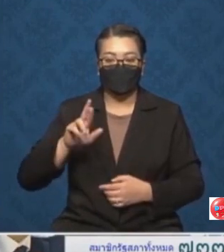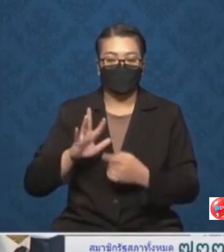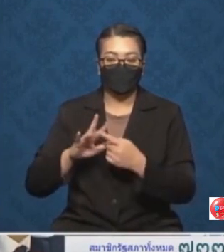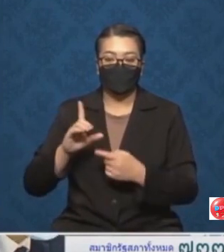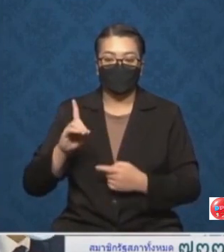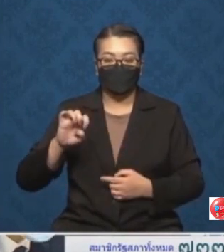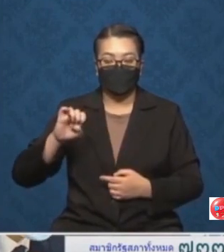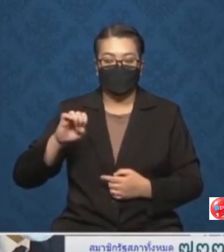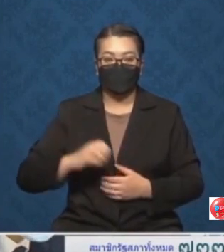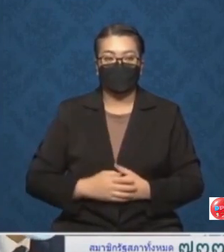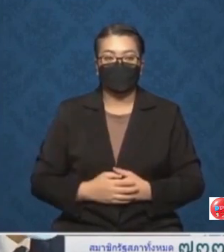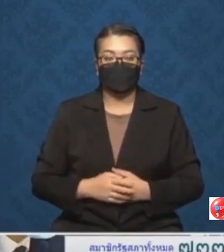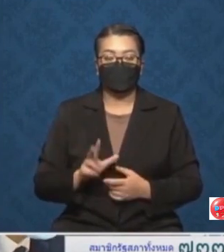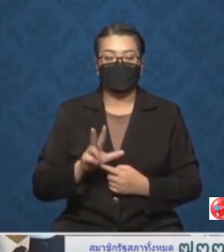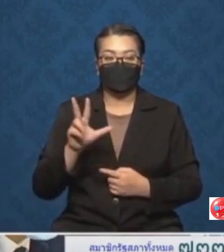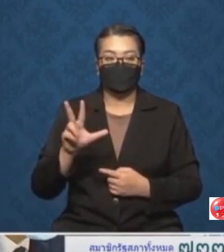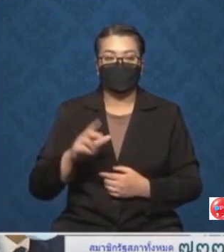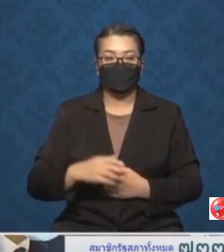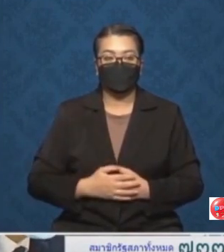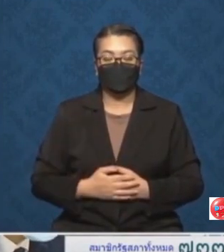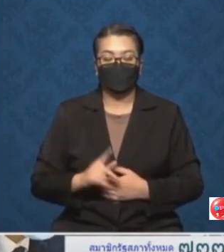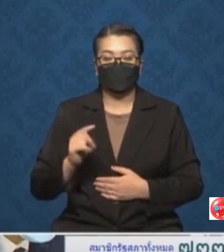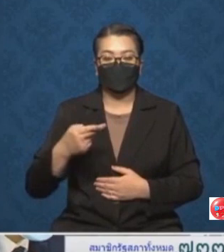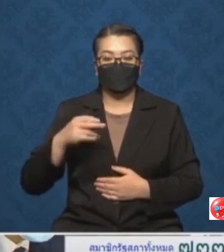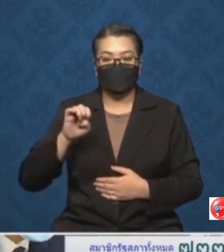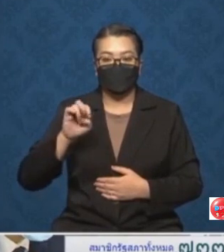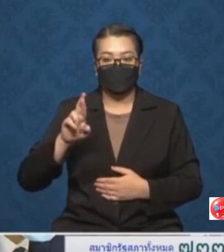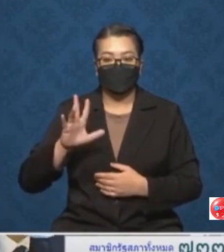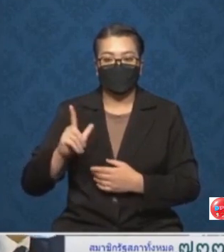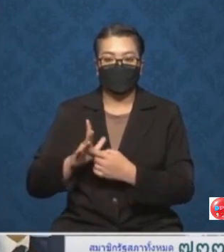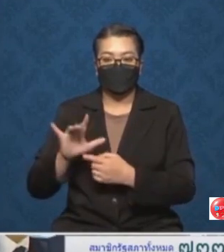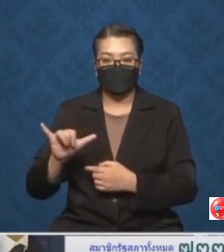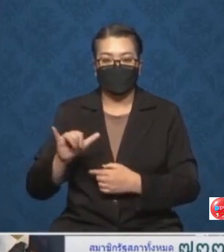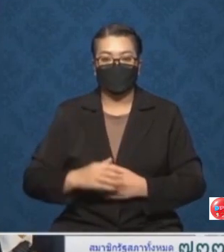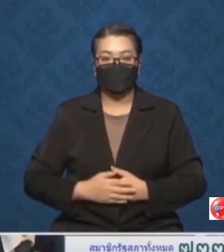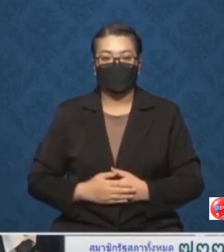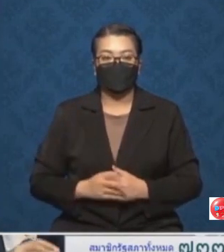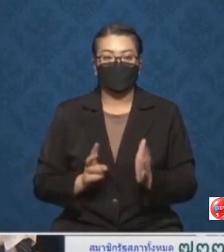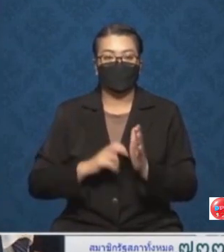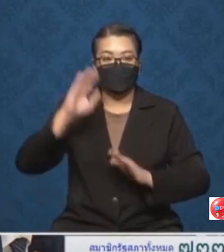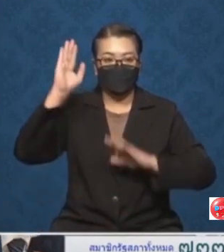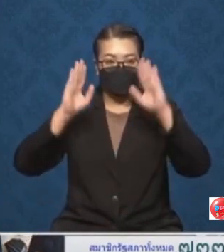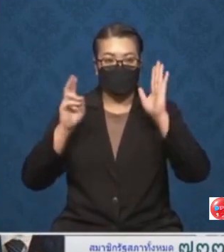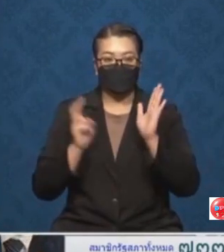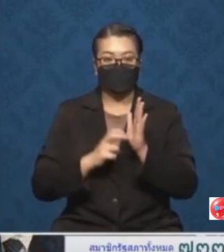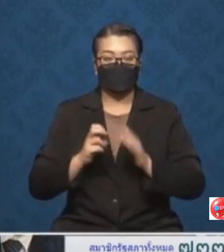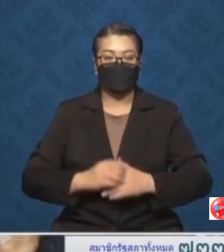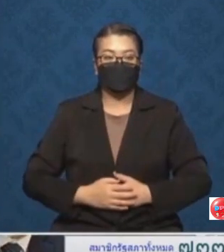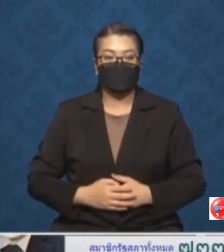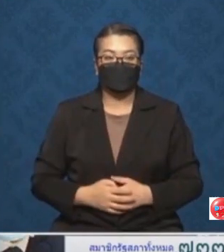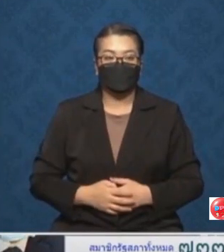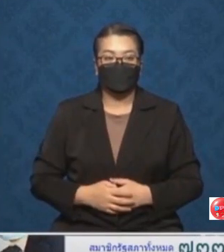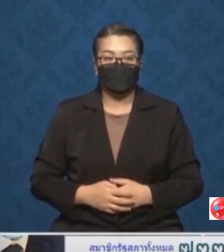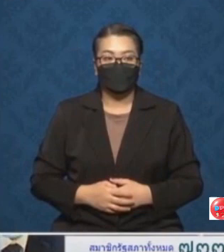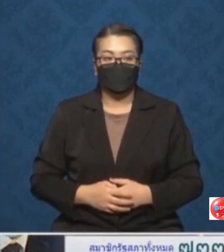าดาคนที่ 3. นายธีรชัยพันธุมาตรครับขอบคุณครับท่านประธาน ขอบคุณครับ ขอ ผู้รับรองนะคร ับ ขอผู้รับรองด้วย